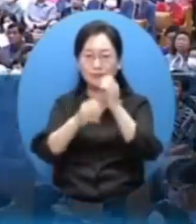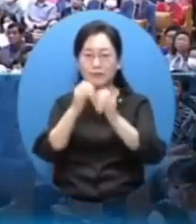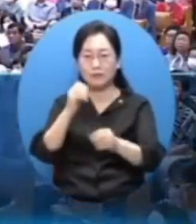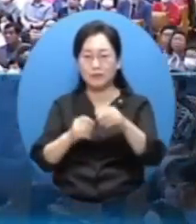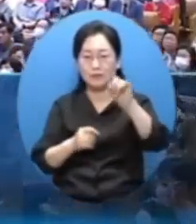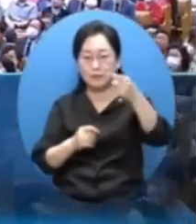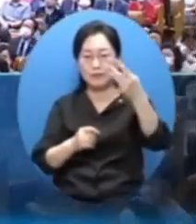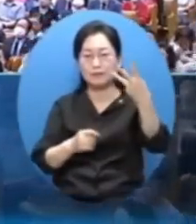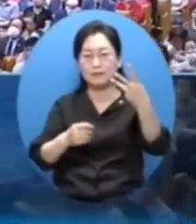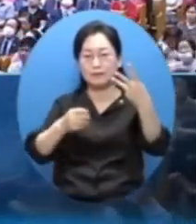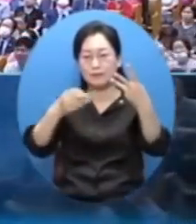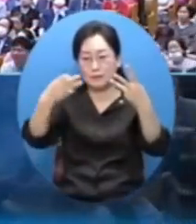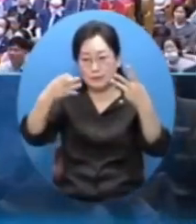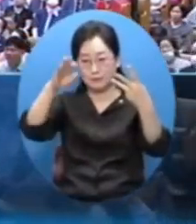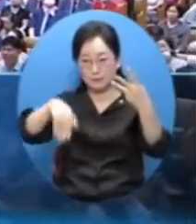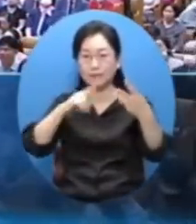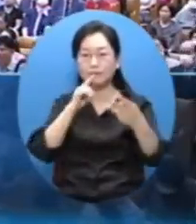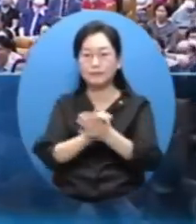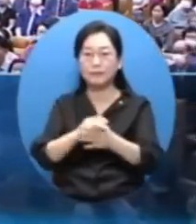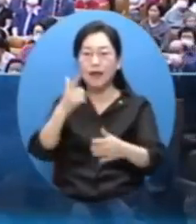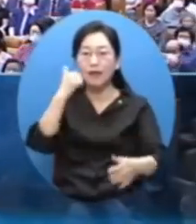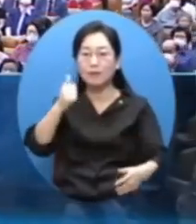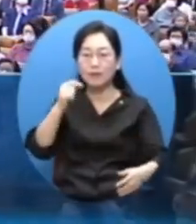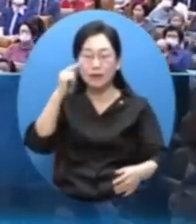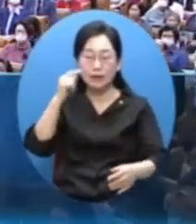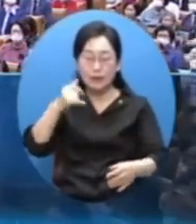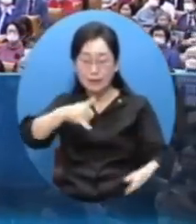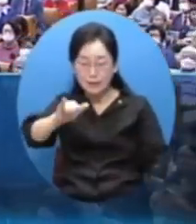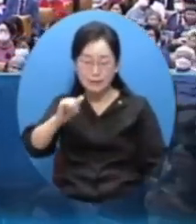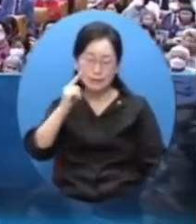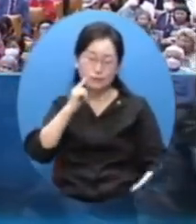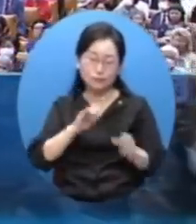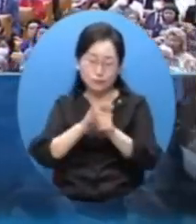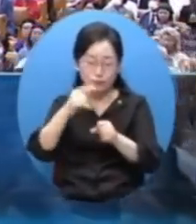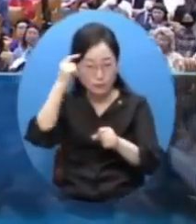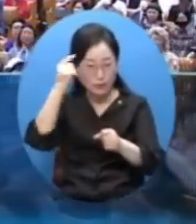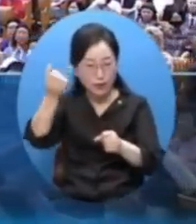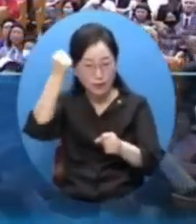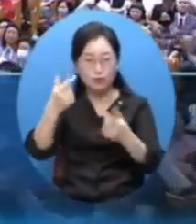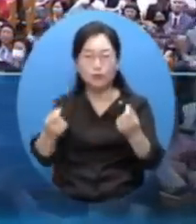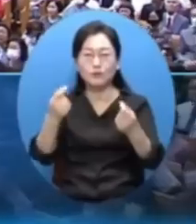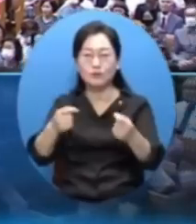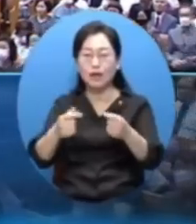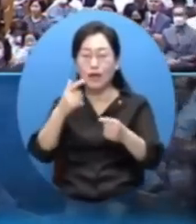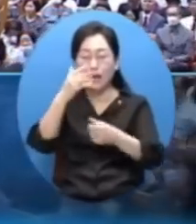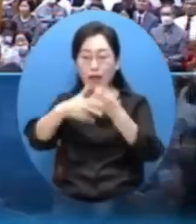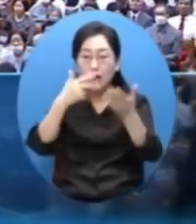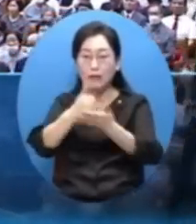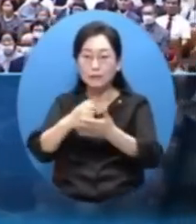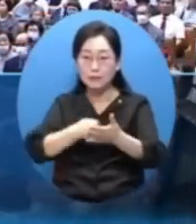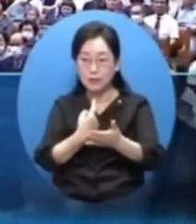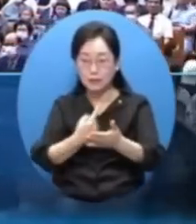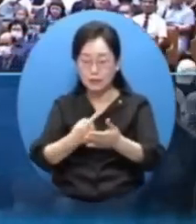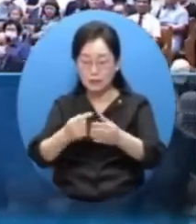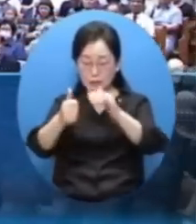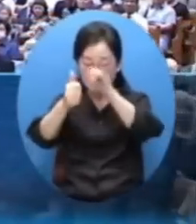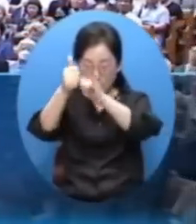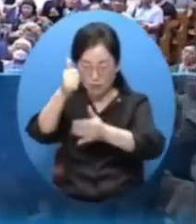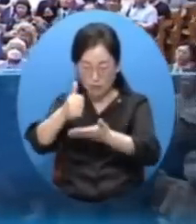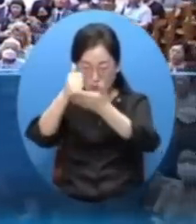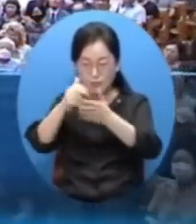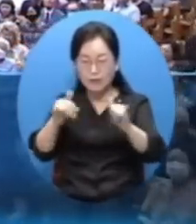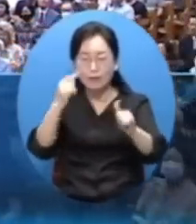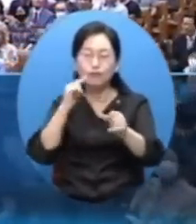103편 13절 14절을 말씀합니다. 아버지가 자식을 궁휼히 여긴 같이 아버지께서는 자기를 경외하는 자를 긍휼히